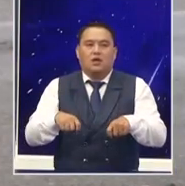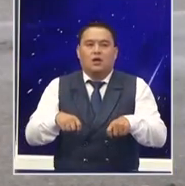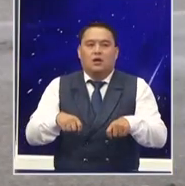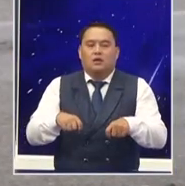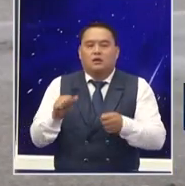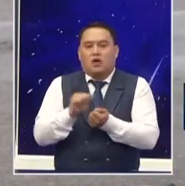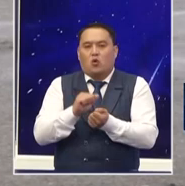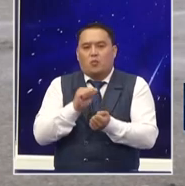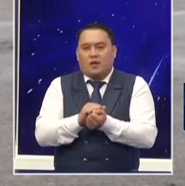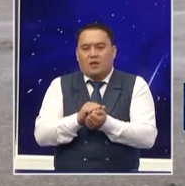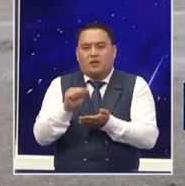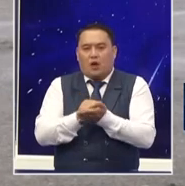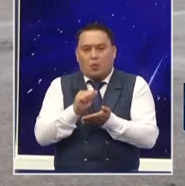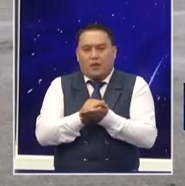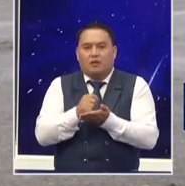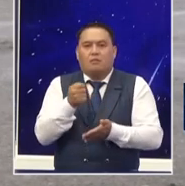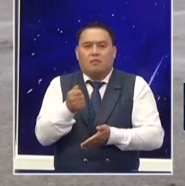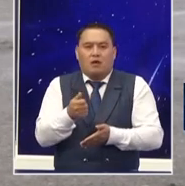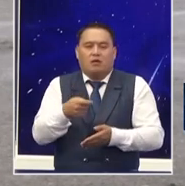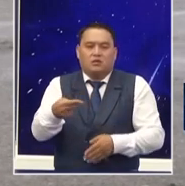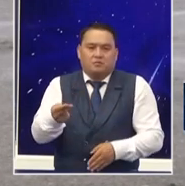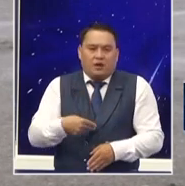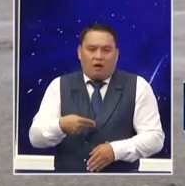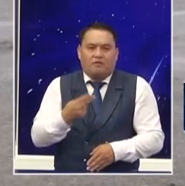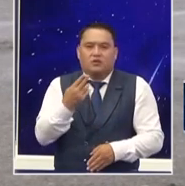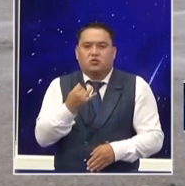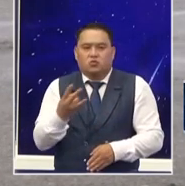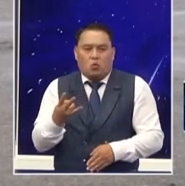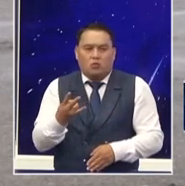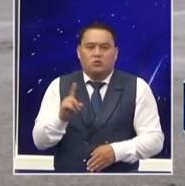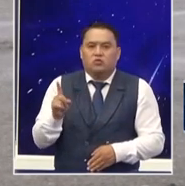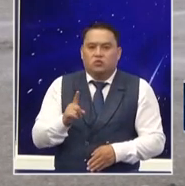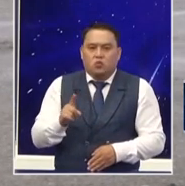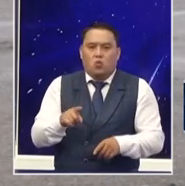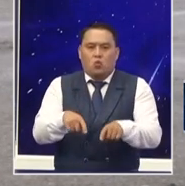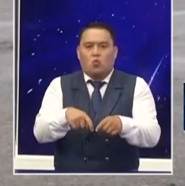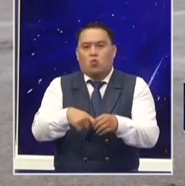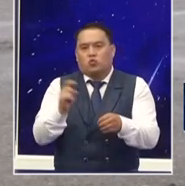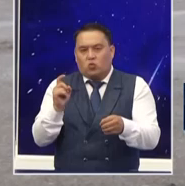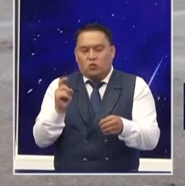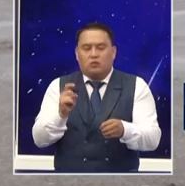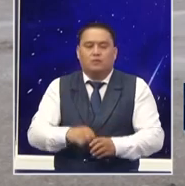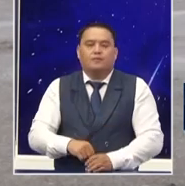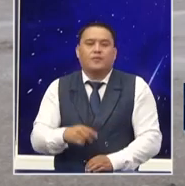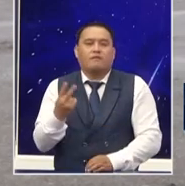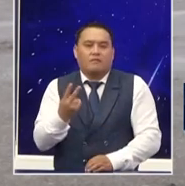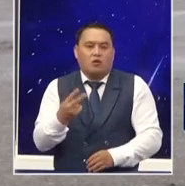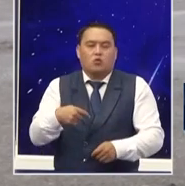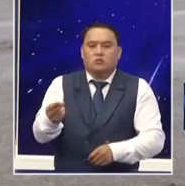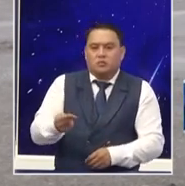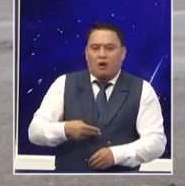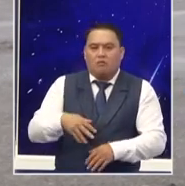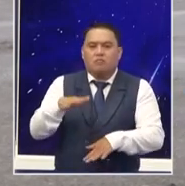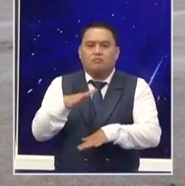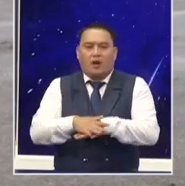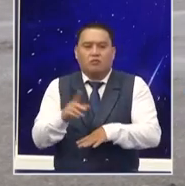пакет документов. Во-первых, это справка с автоцона о том, что транспортное средство снято с учета. Второе, это справка с банка второго